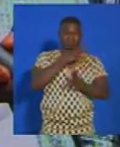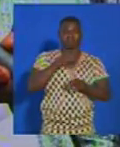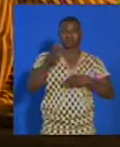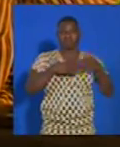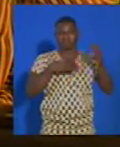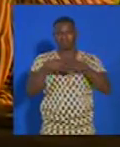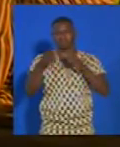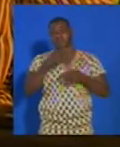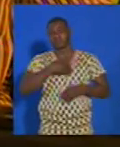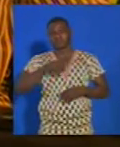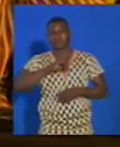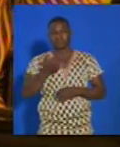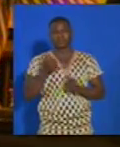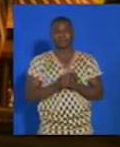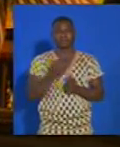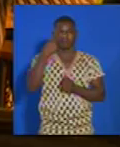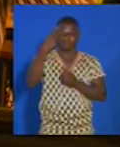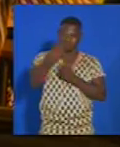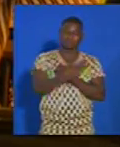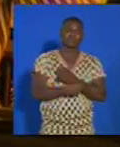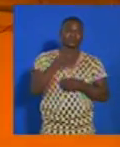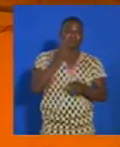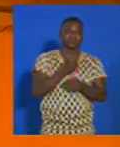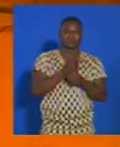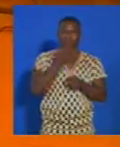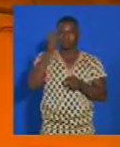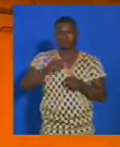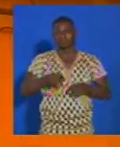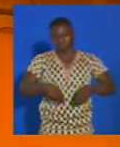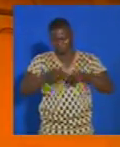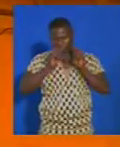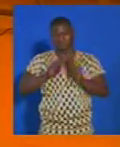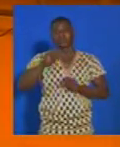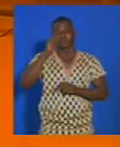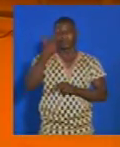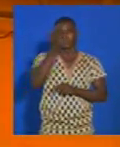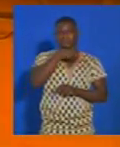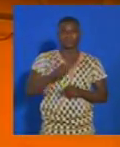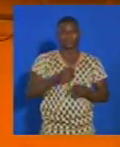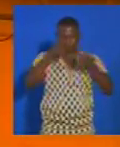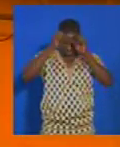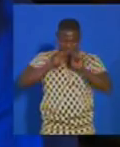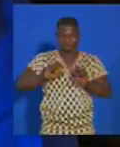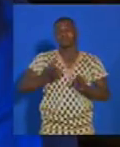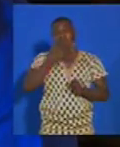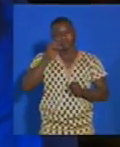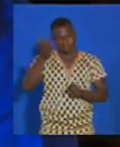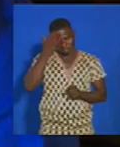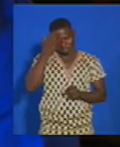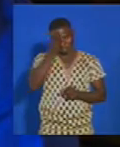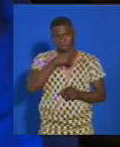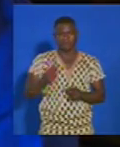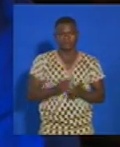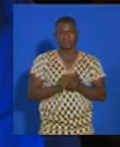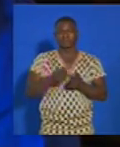genre. Et ces 2 jours de travaux devront permettre aux 13 présidents du conseil régional du Burkina de mieux connaître non seulement les processus,